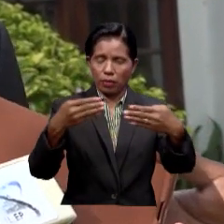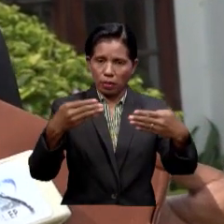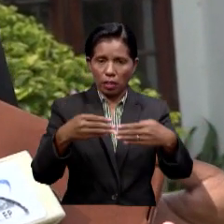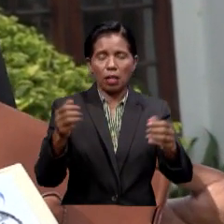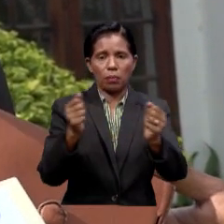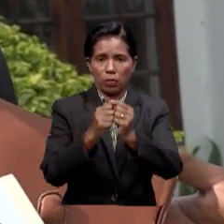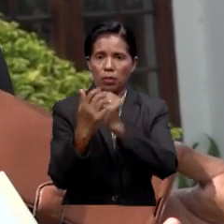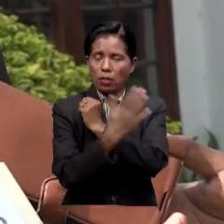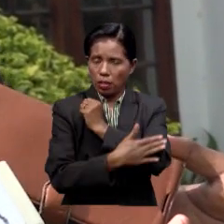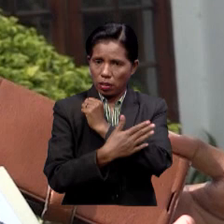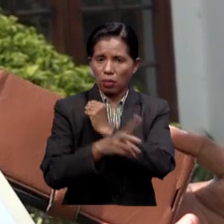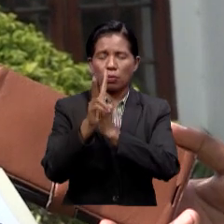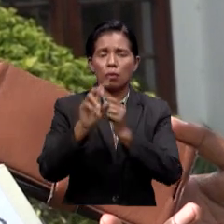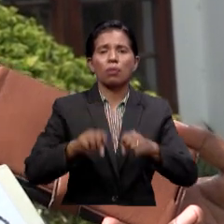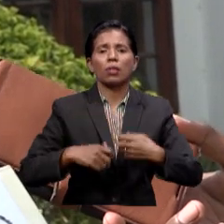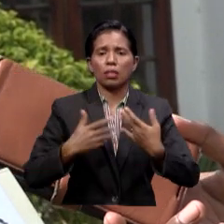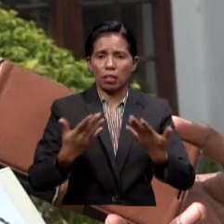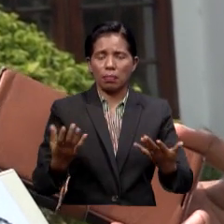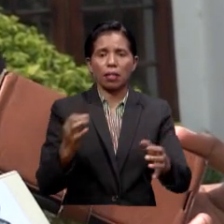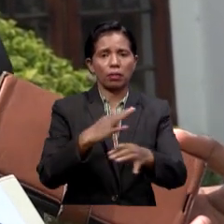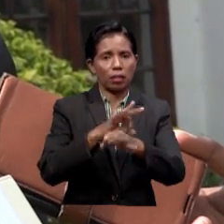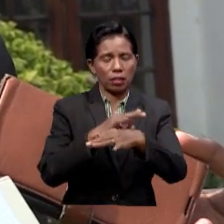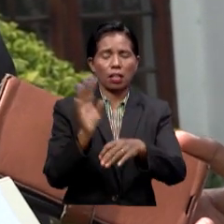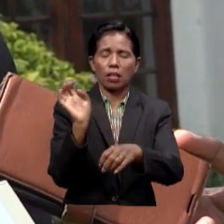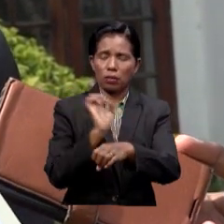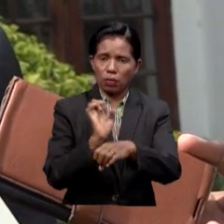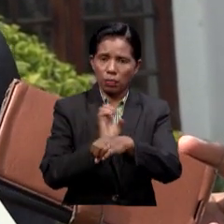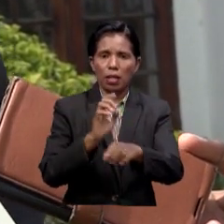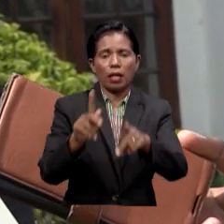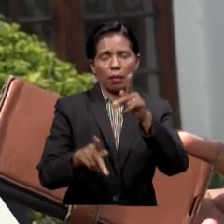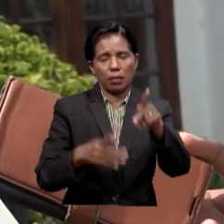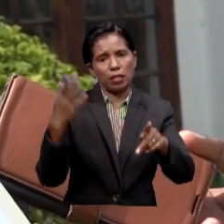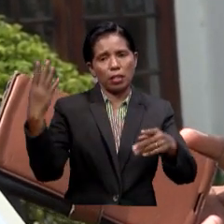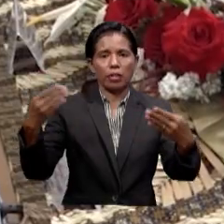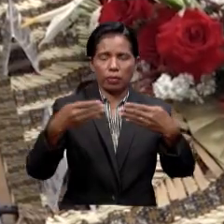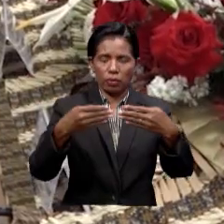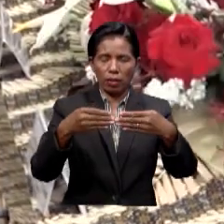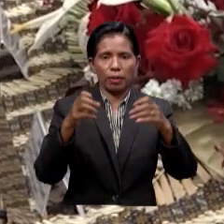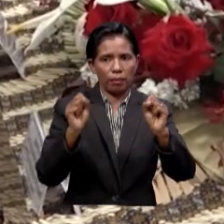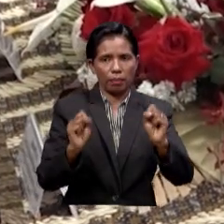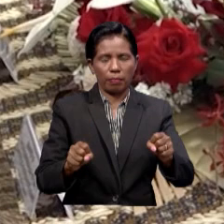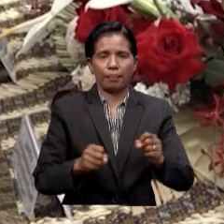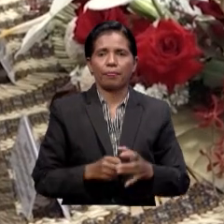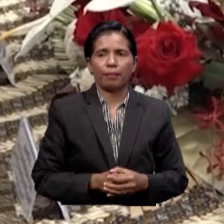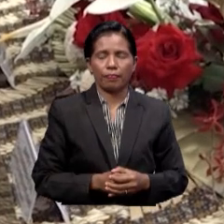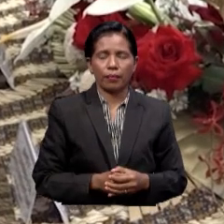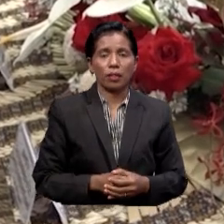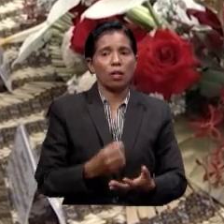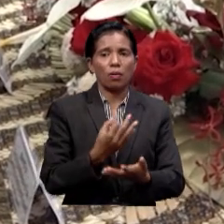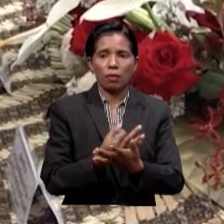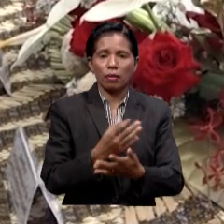hadiah ekonomi itaninia populasan siria di frontera. Orçamento do acordo HATNE